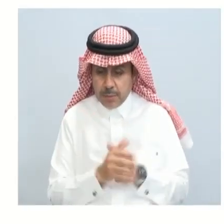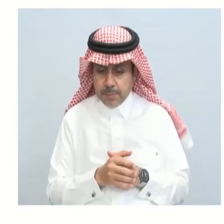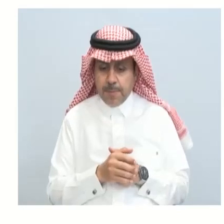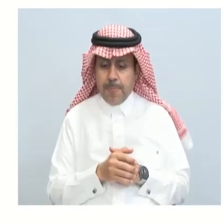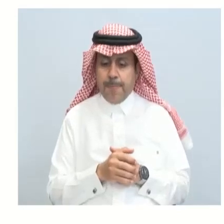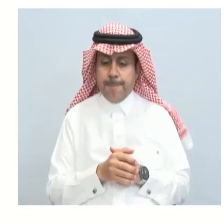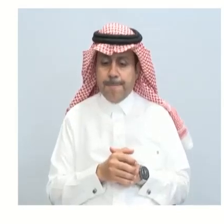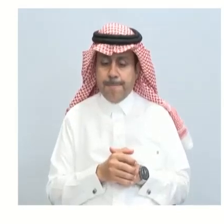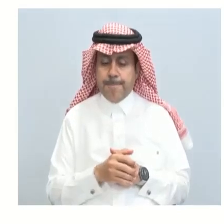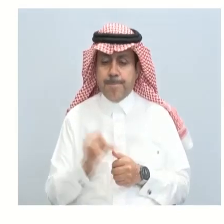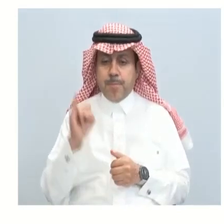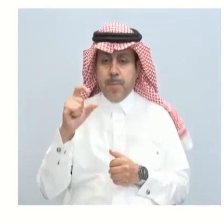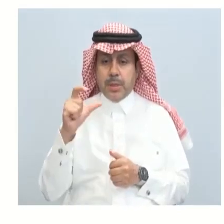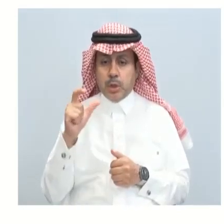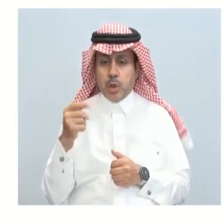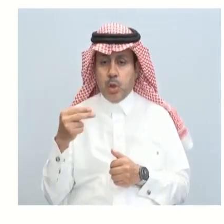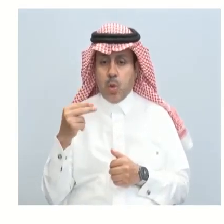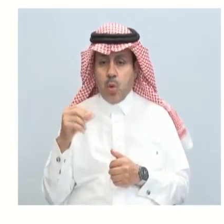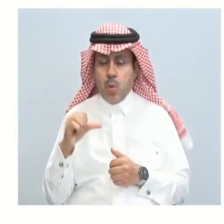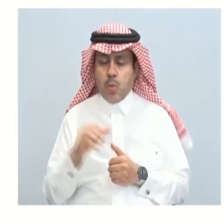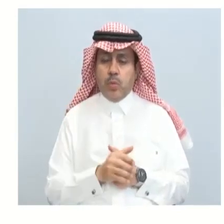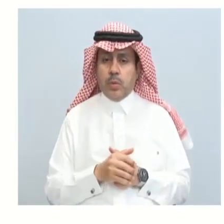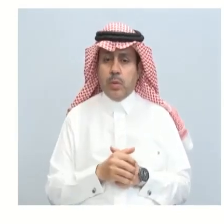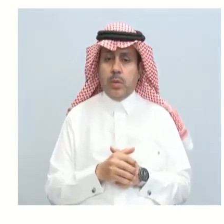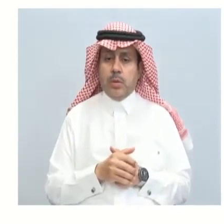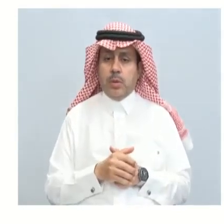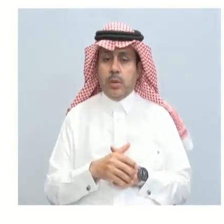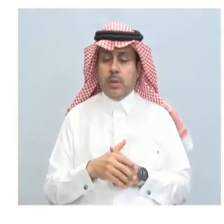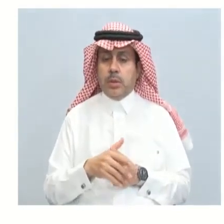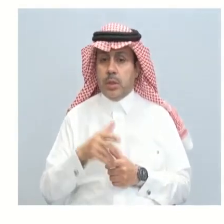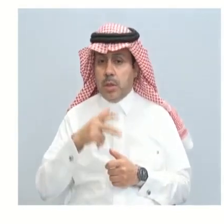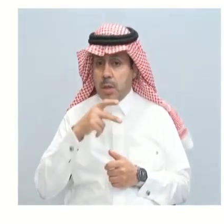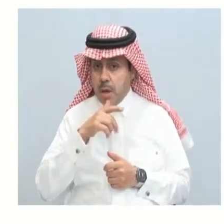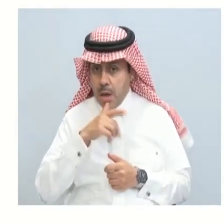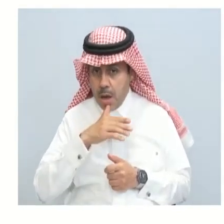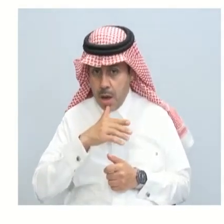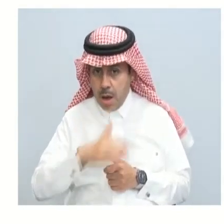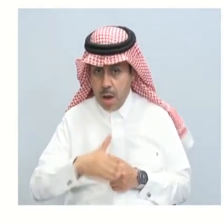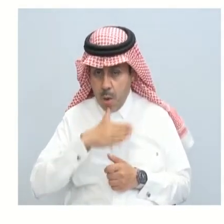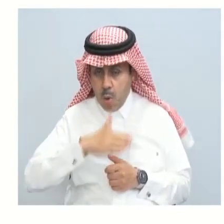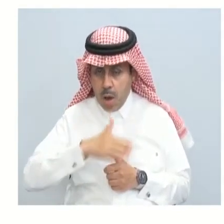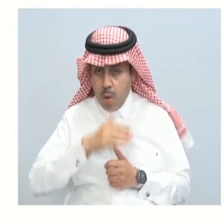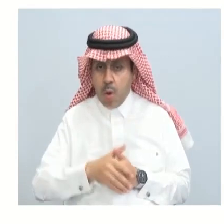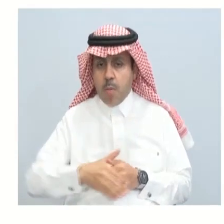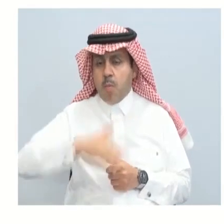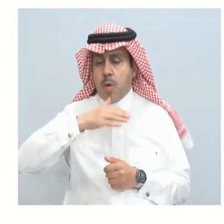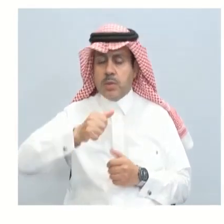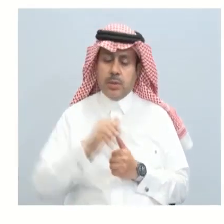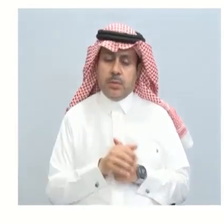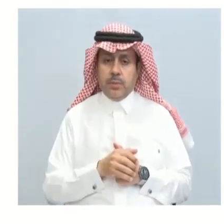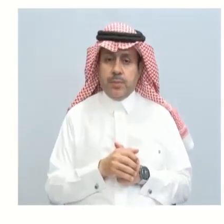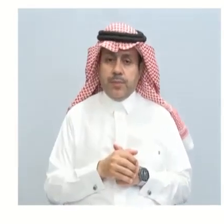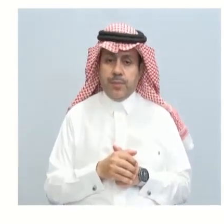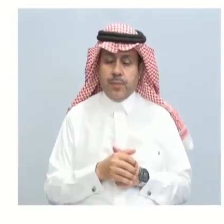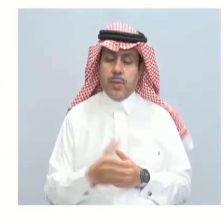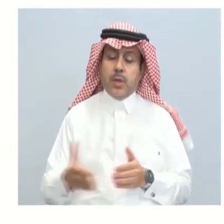تعين المدعو لقول النبي صلى الله عليه وسلم اذا دعي احدكم الى وليمه